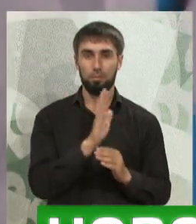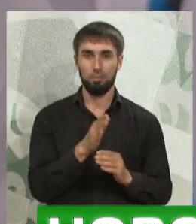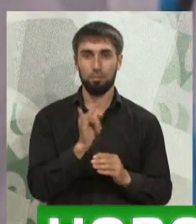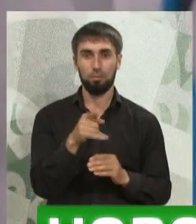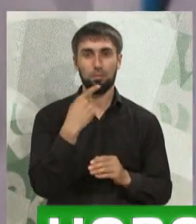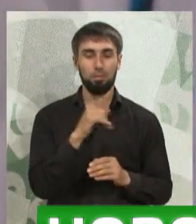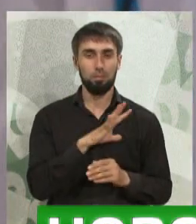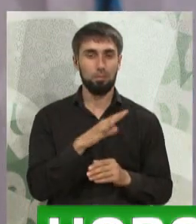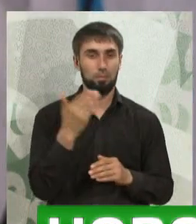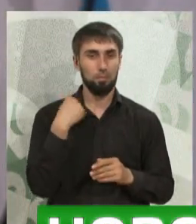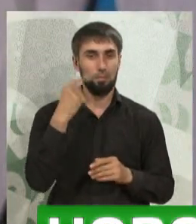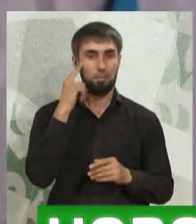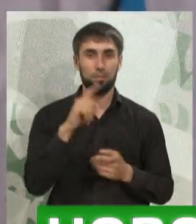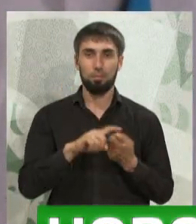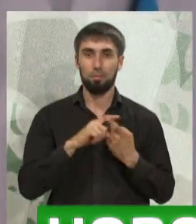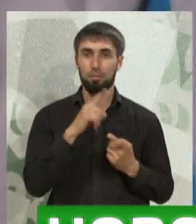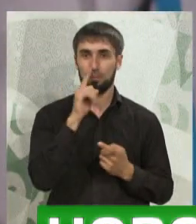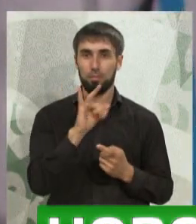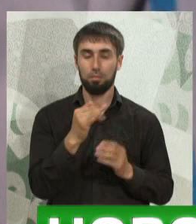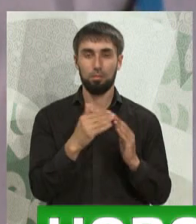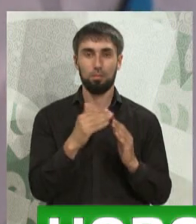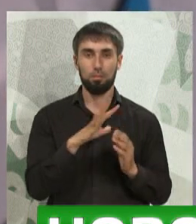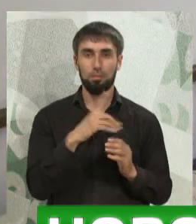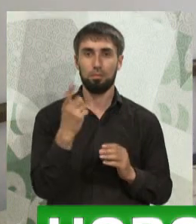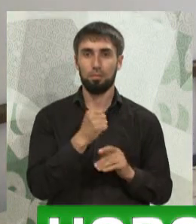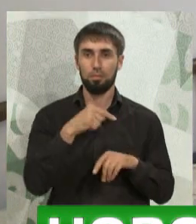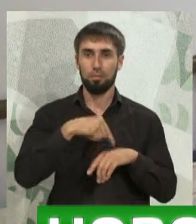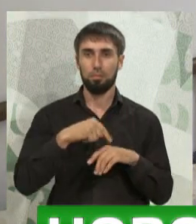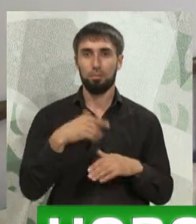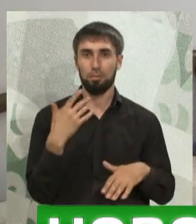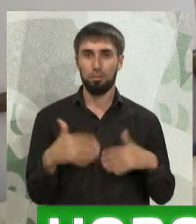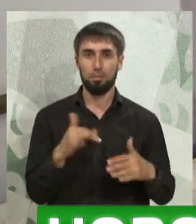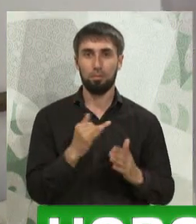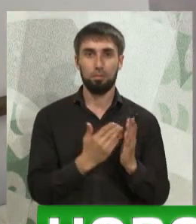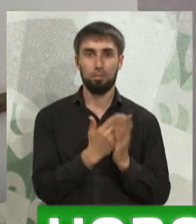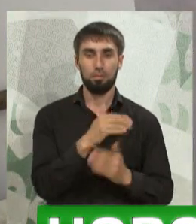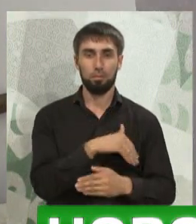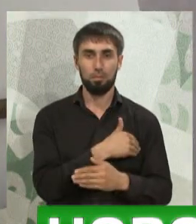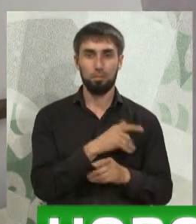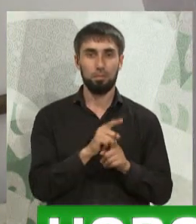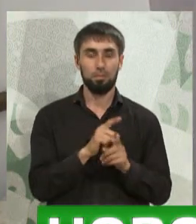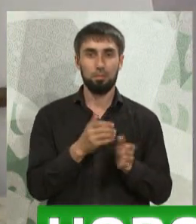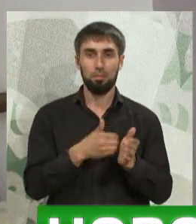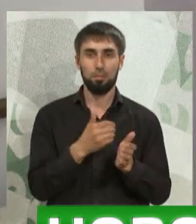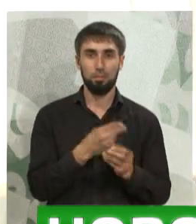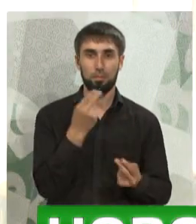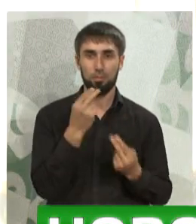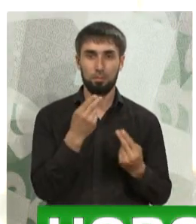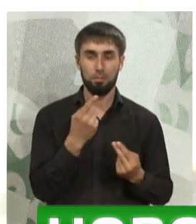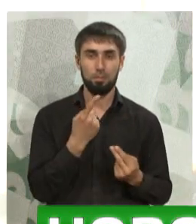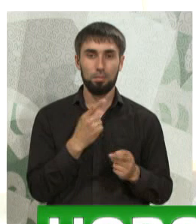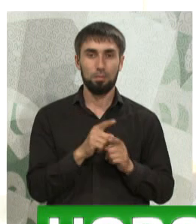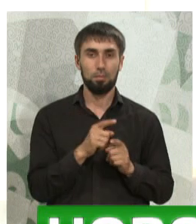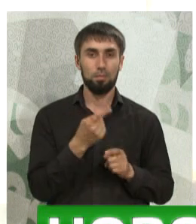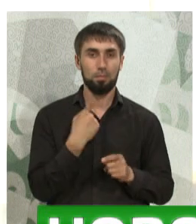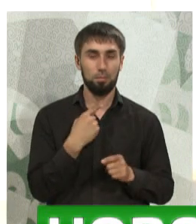не думал, что мог заразиться. Дома почти неделю такие симптомы, как слабость, высокую температуру, отсутствие аппетита, списывал на простуду. Я попал